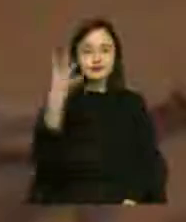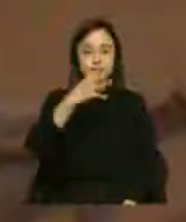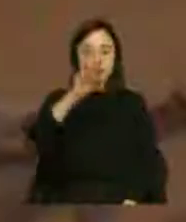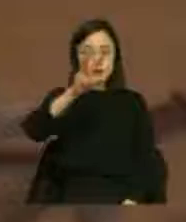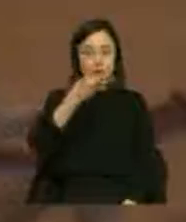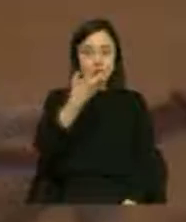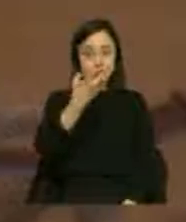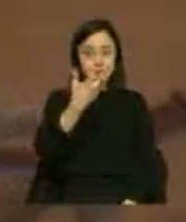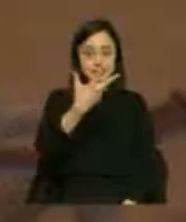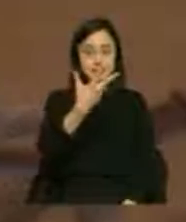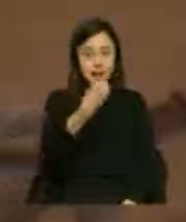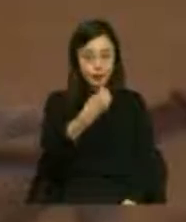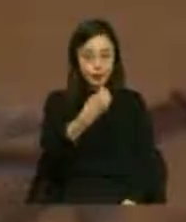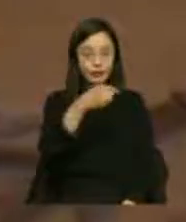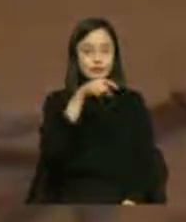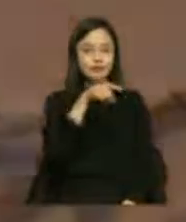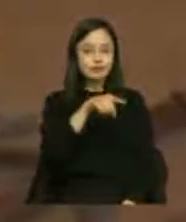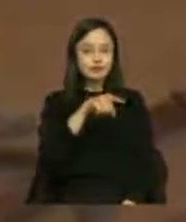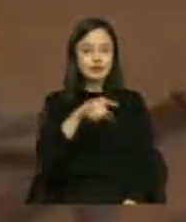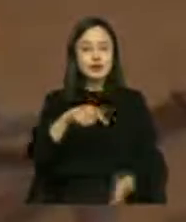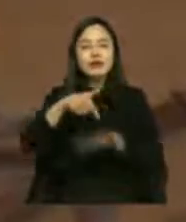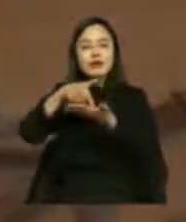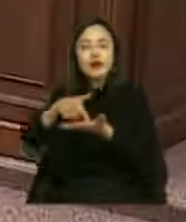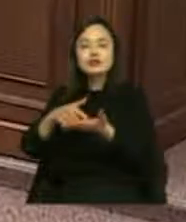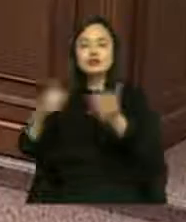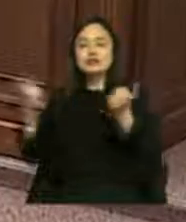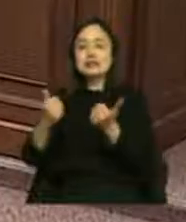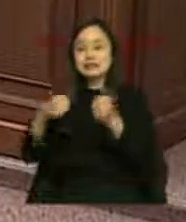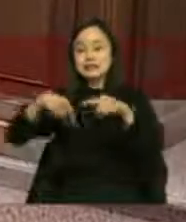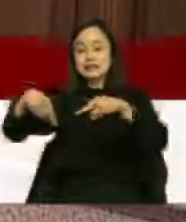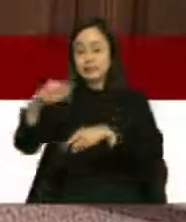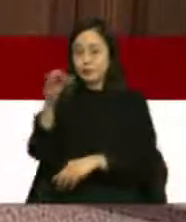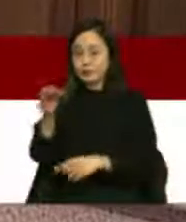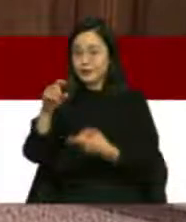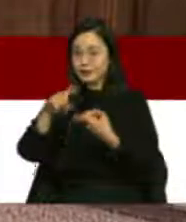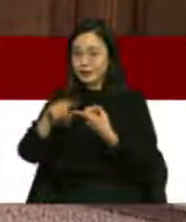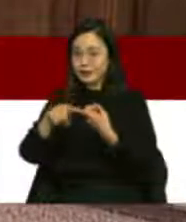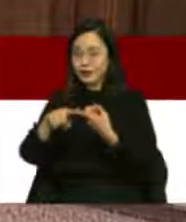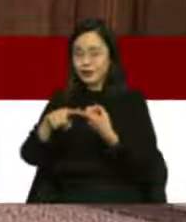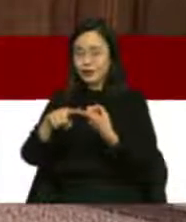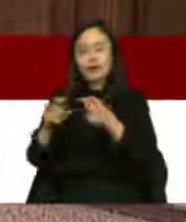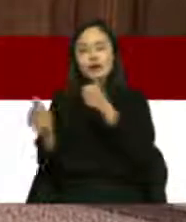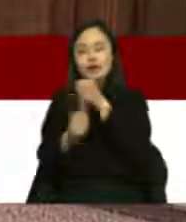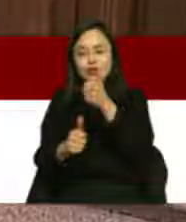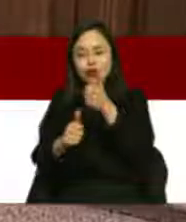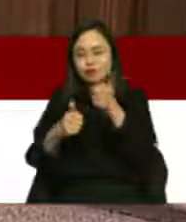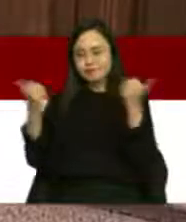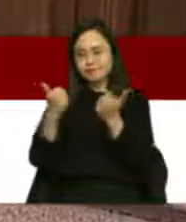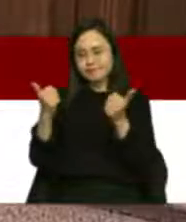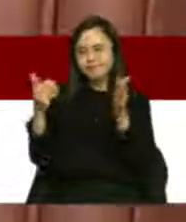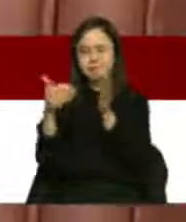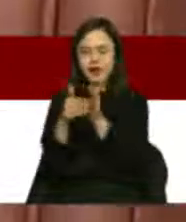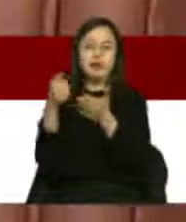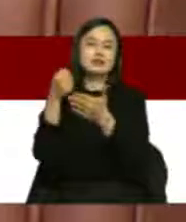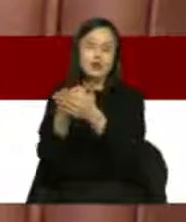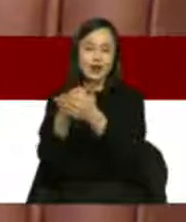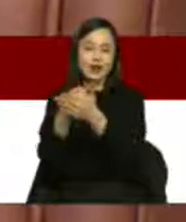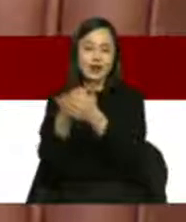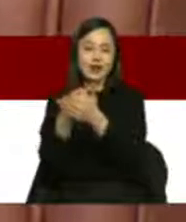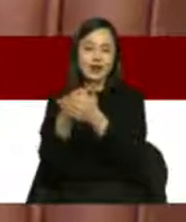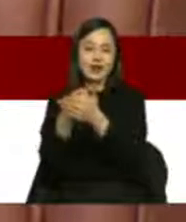4,377만 원. 지난달 22일 광진구 의정비 심의위원회에서 결정한 내년도 광진구의원들의 의정비입니다.